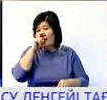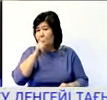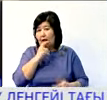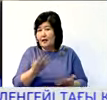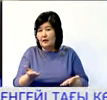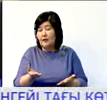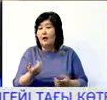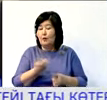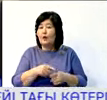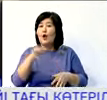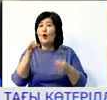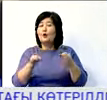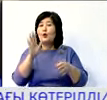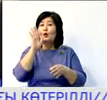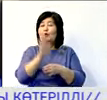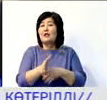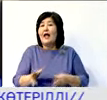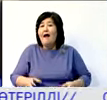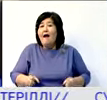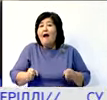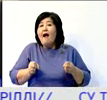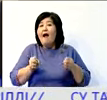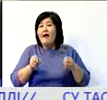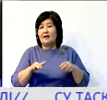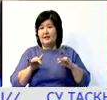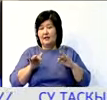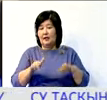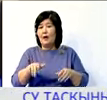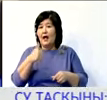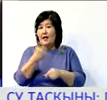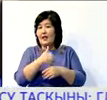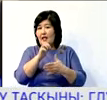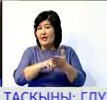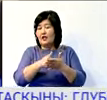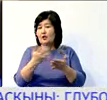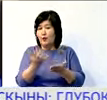мынау соттың шешімімен шыққан экстремистік, террористік негіз